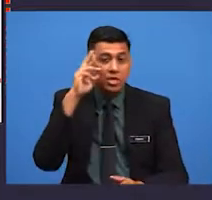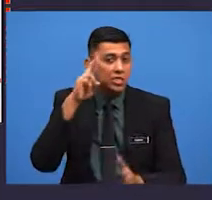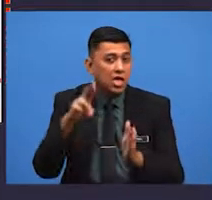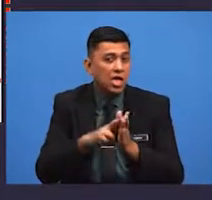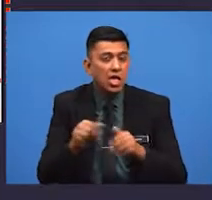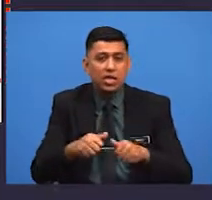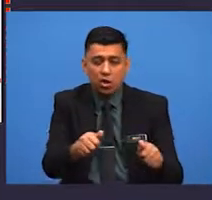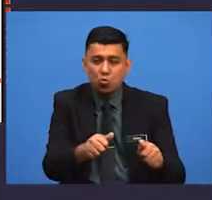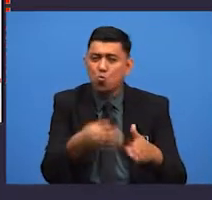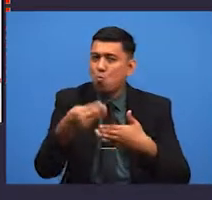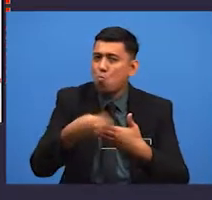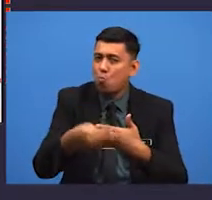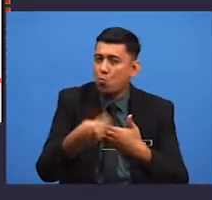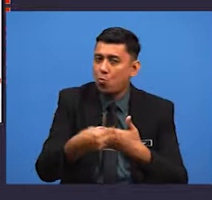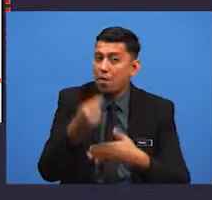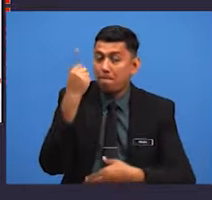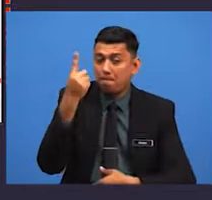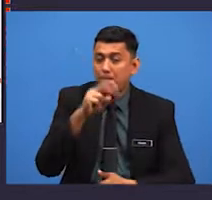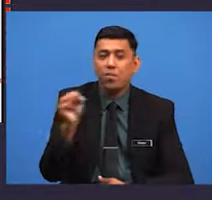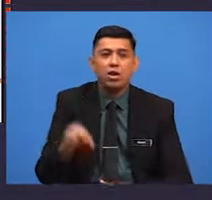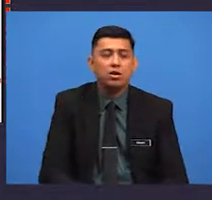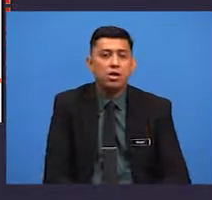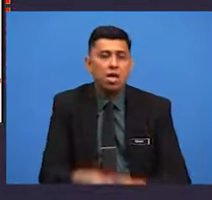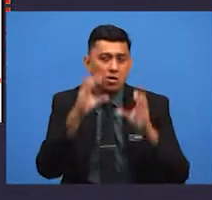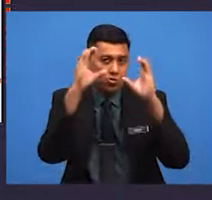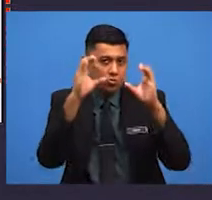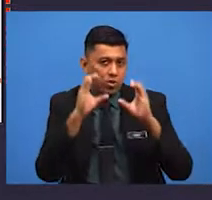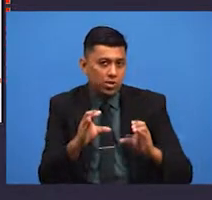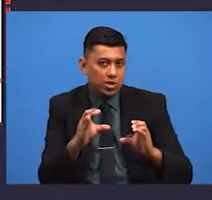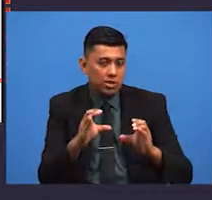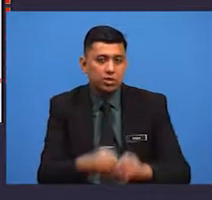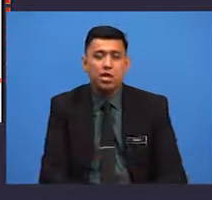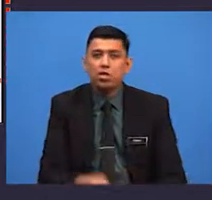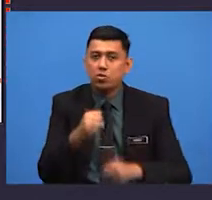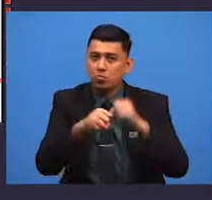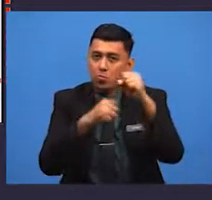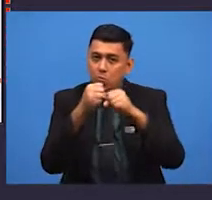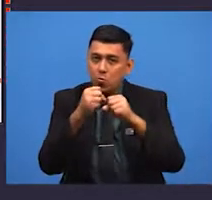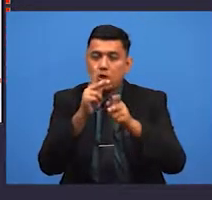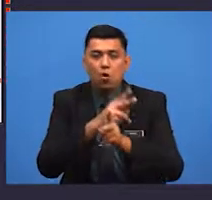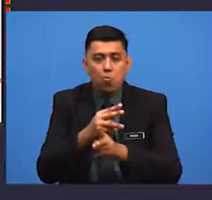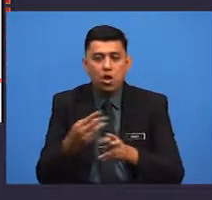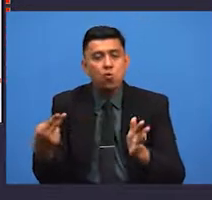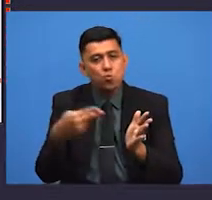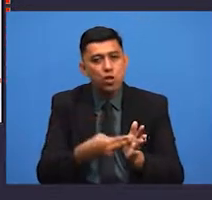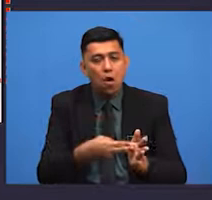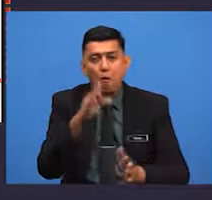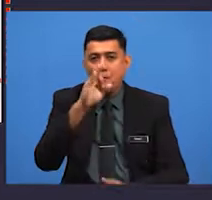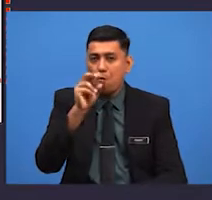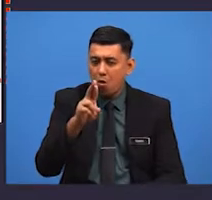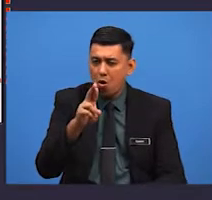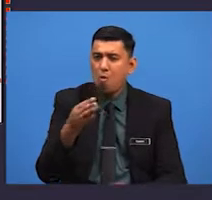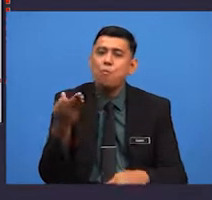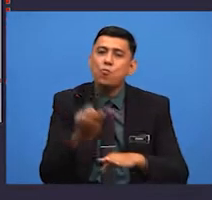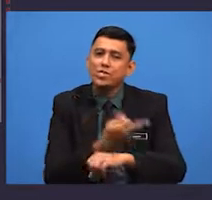untuk memudahkan pemahaman tentang cara struktur kawalan ulangan untuk for berfungsi.